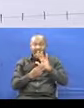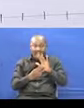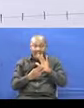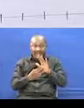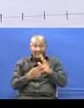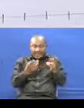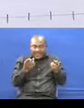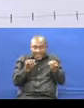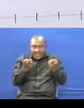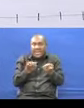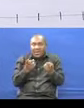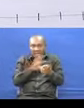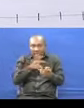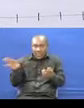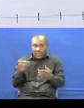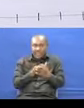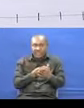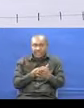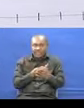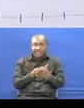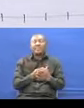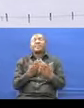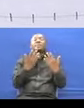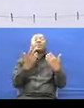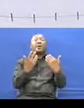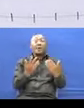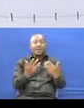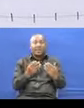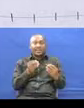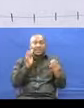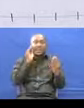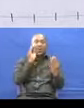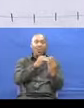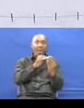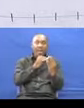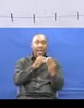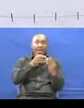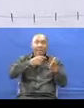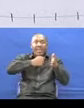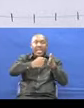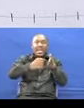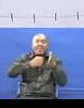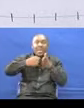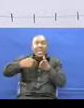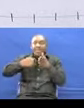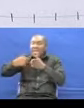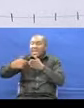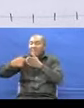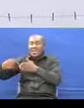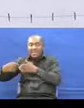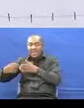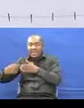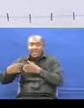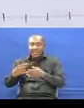sawa. Sawa sawa eh? Unafanya nini sasa? Sasa weka majina kwenye kila alama. Majina hayo unawekaje?